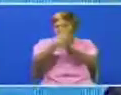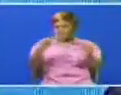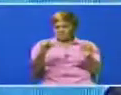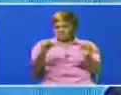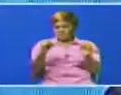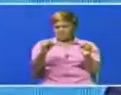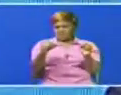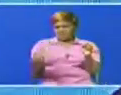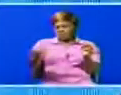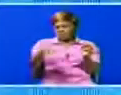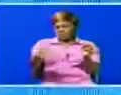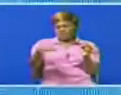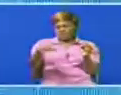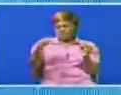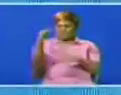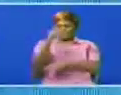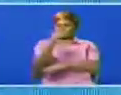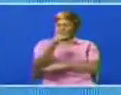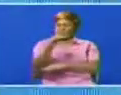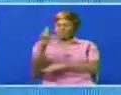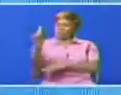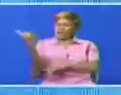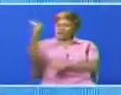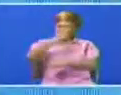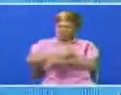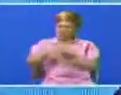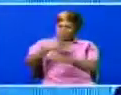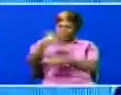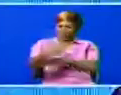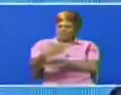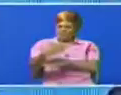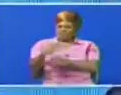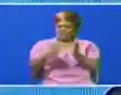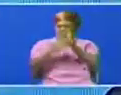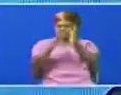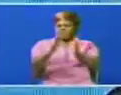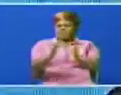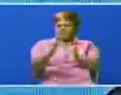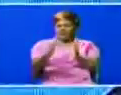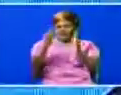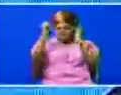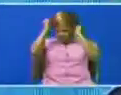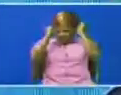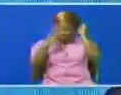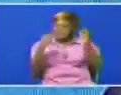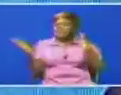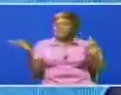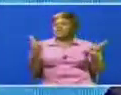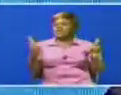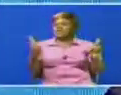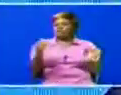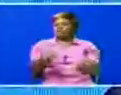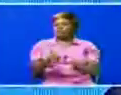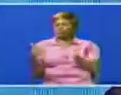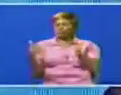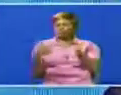katika sehemu ya Zimbabwe hii, ikiwa ni siku moja tu baada ya mkuu wa jeshi kusema kuwa yuko tayari kuingilia kati na